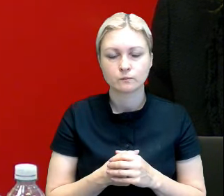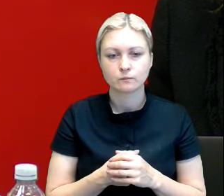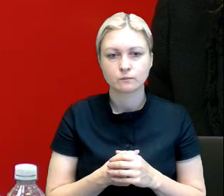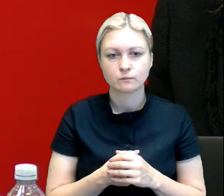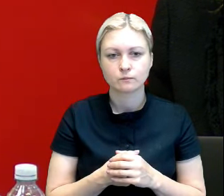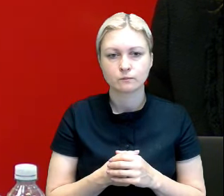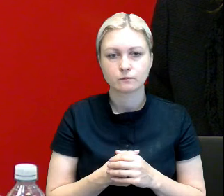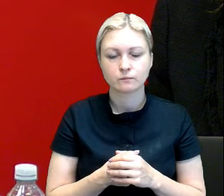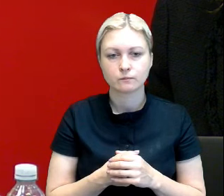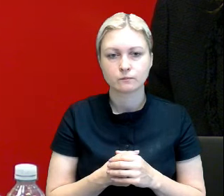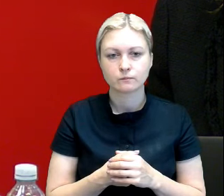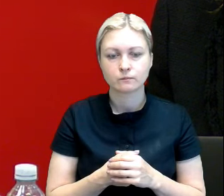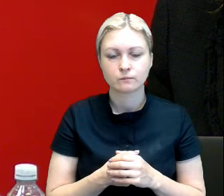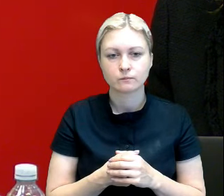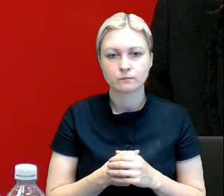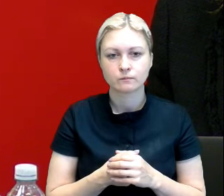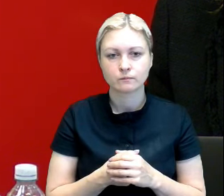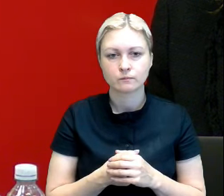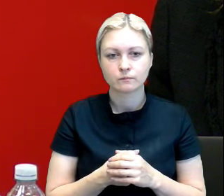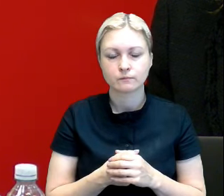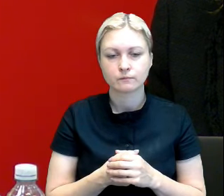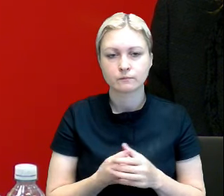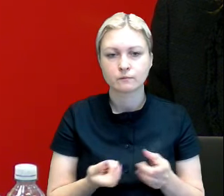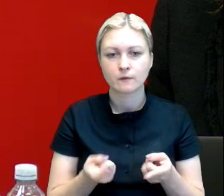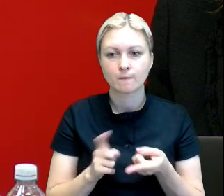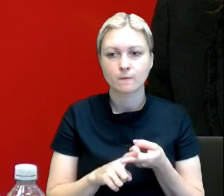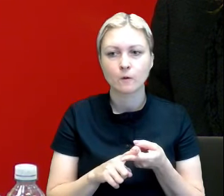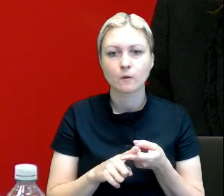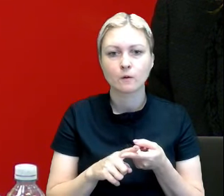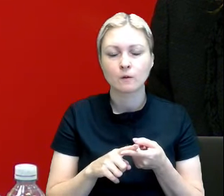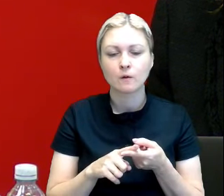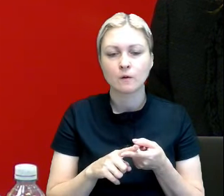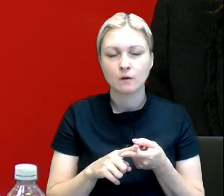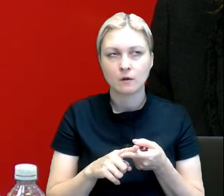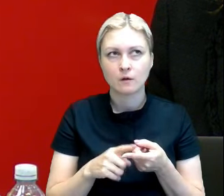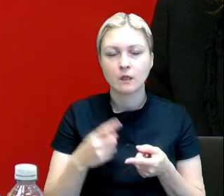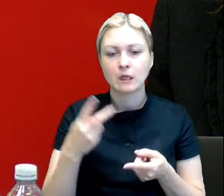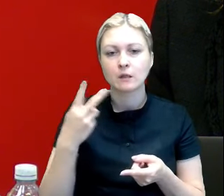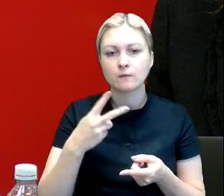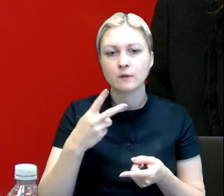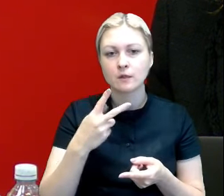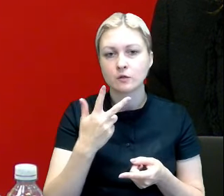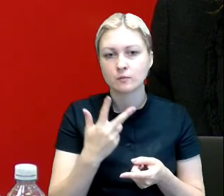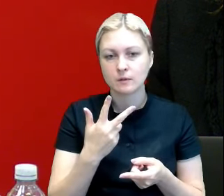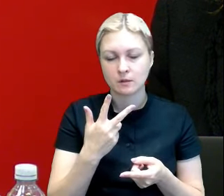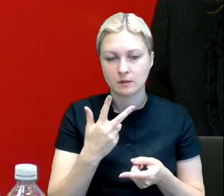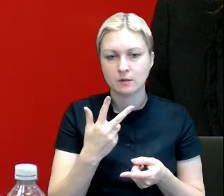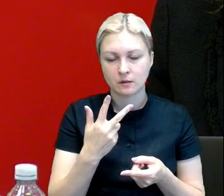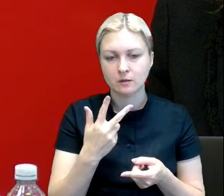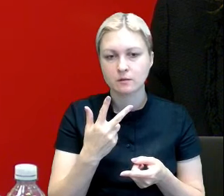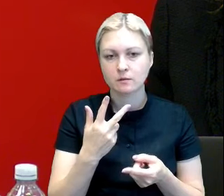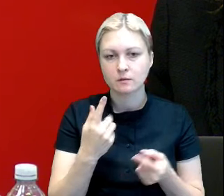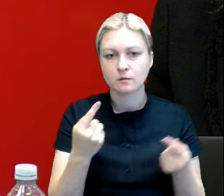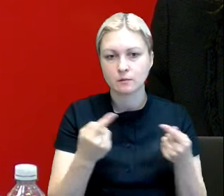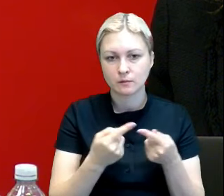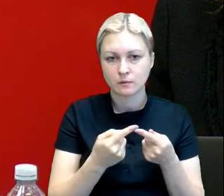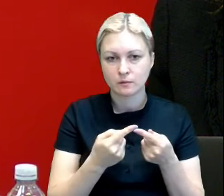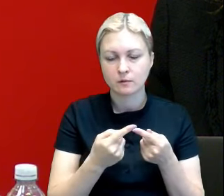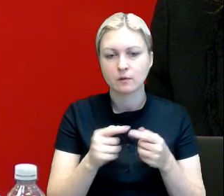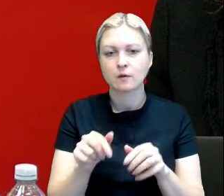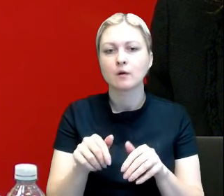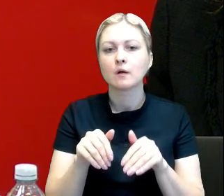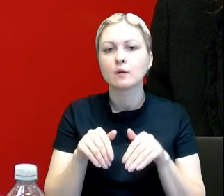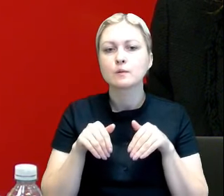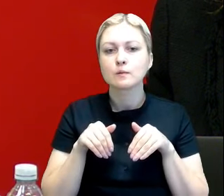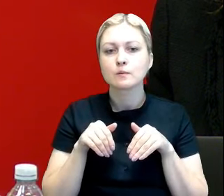klausimas taip pagal sistemą 23 už susilaikę du